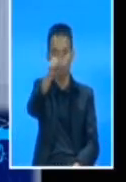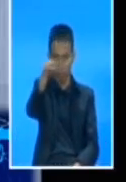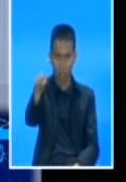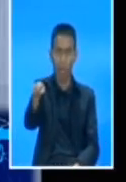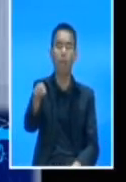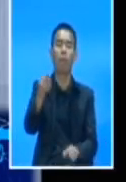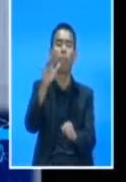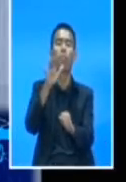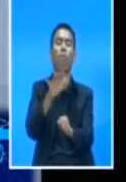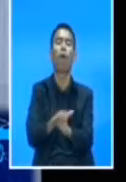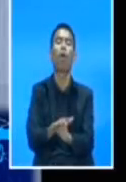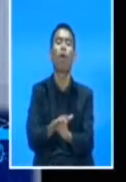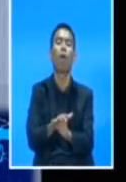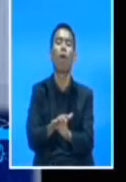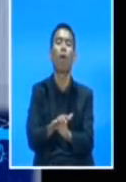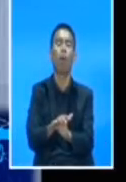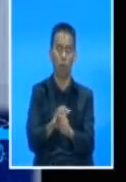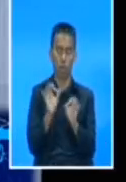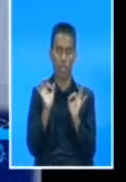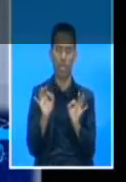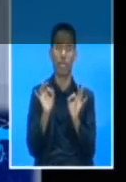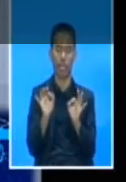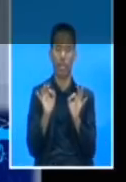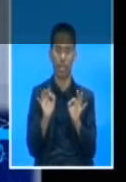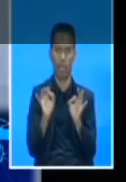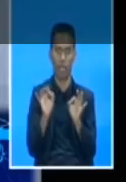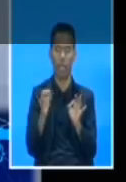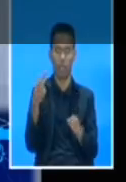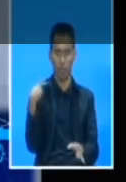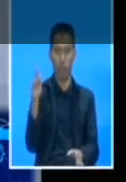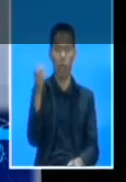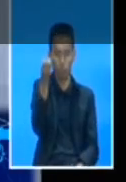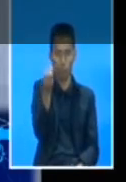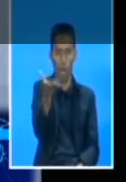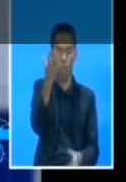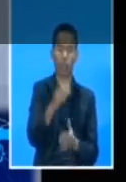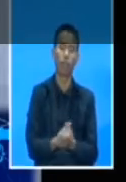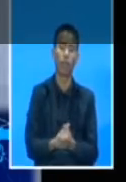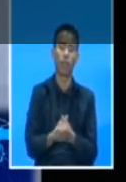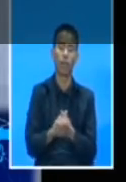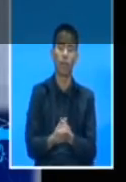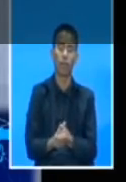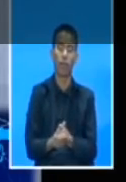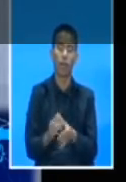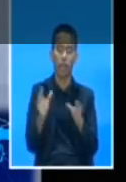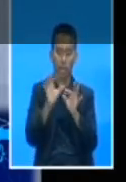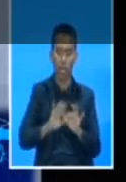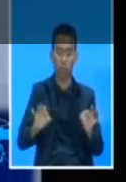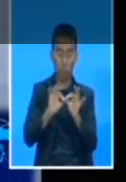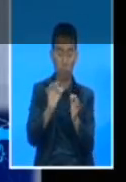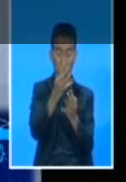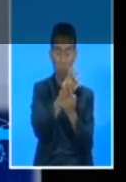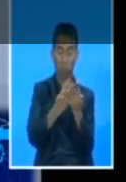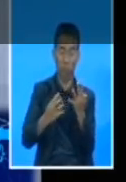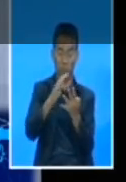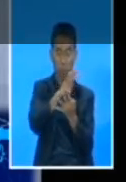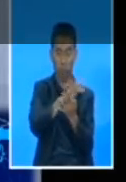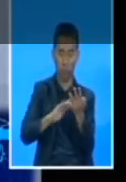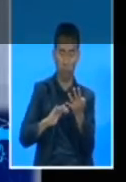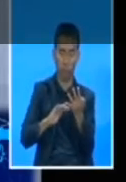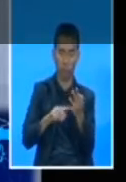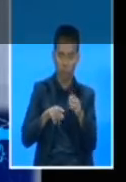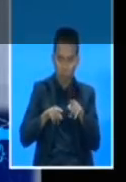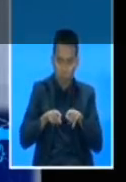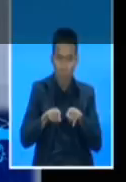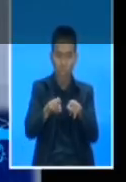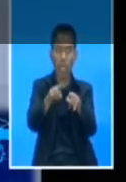80% แค่นั้นก็เป็นมรรคเป็นผลอย่างล้นหลามแล้วครับเราไม่จำเป็นต้องไปพยายามผันแผนครับขับเคลื่อนแ